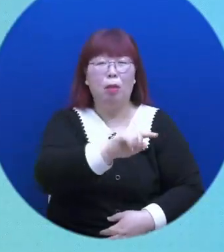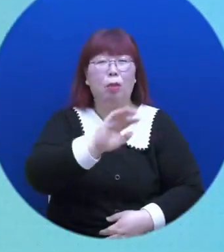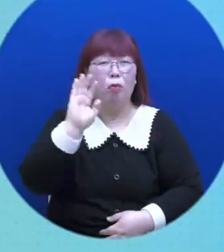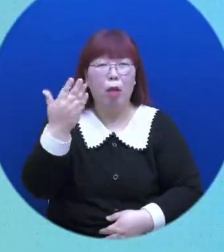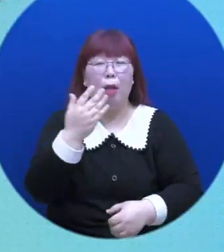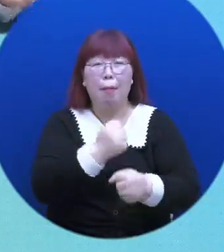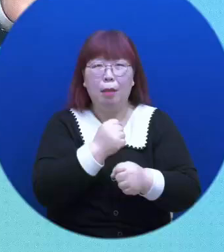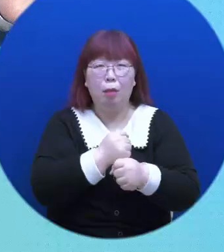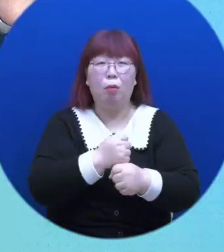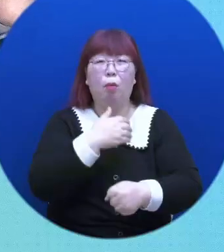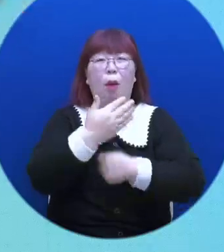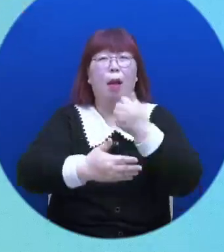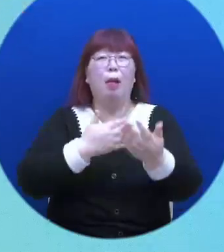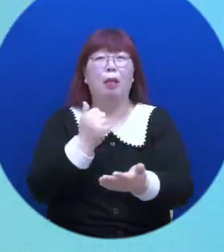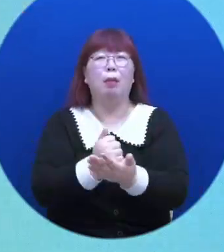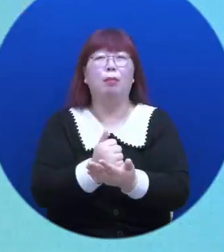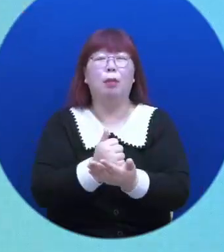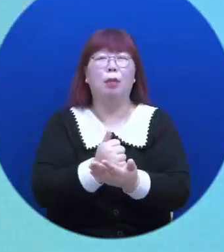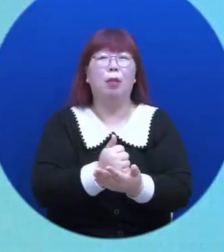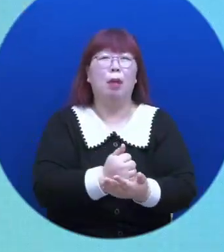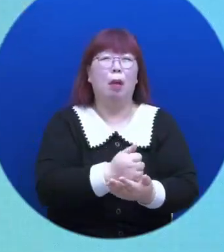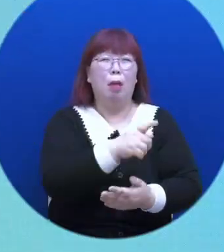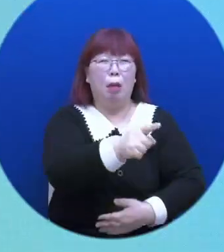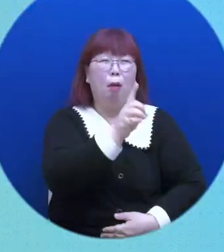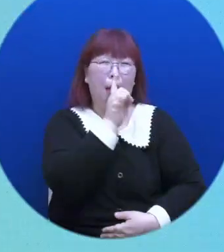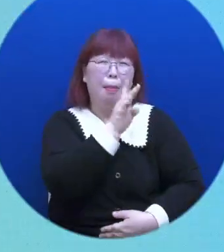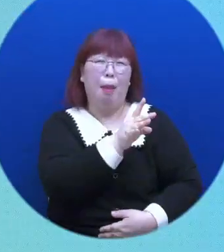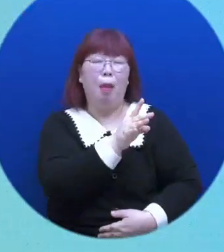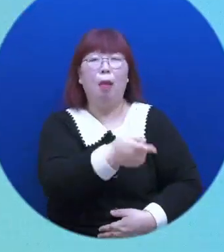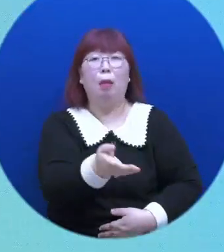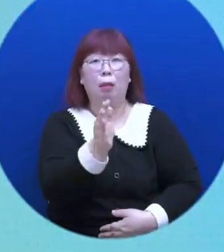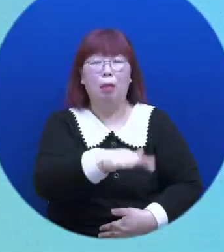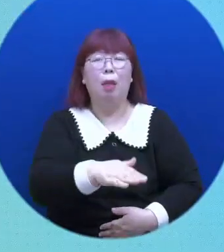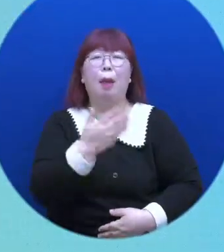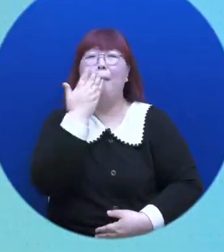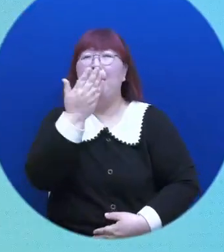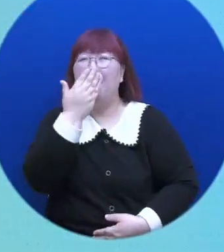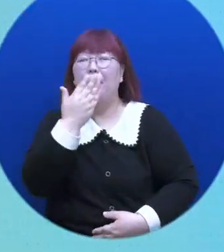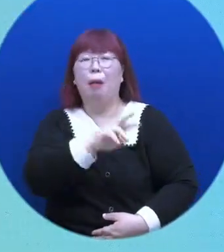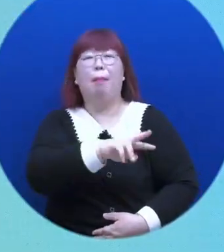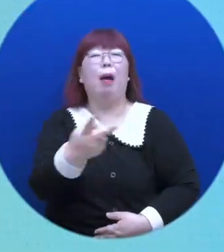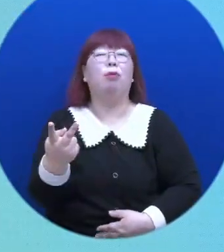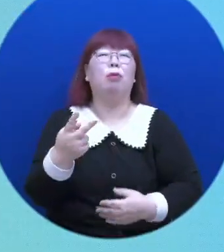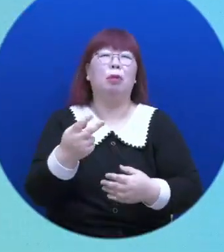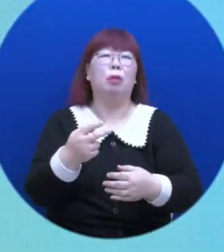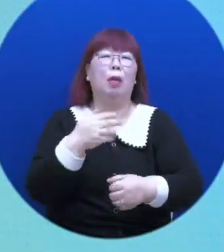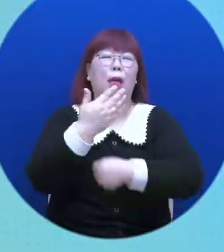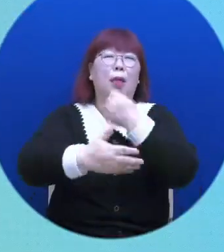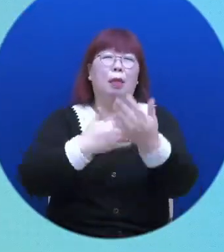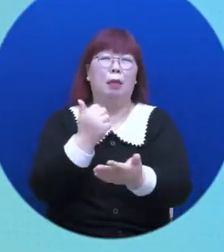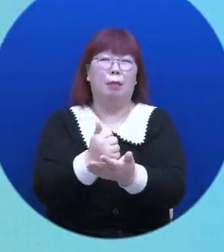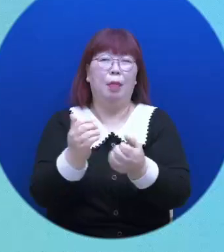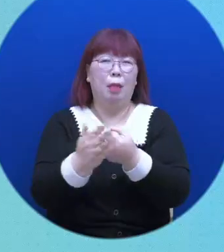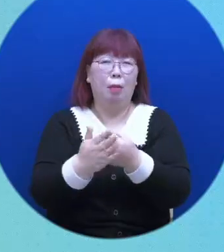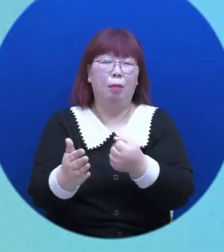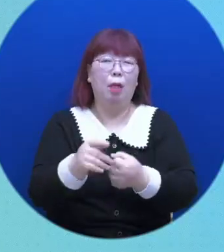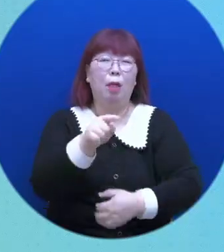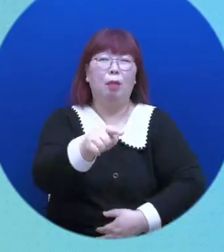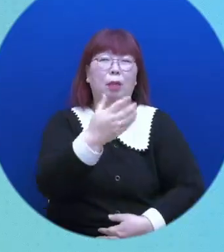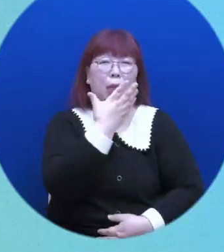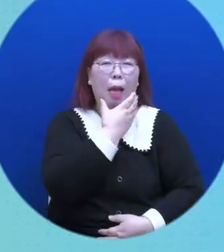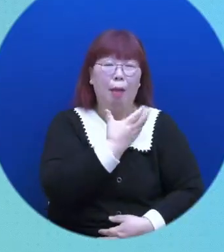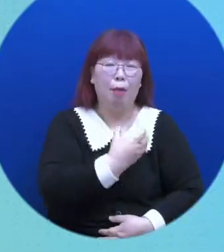분이시다. 하나님은 어떤 분? 불가능을 가능케 하시는 분이시다. 이것을